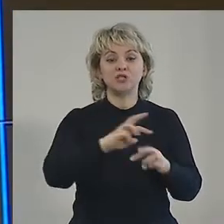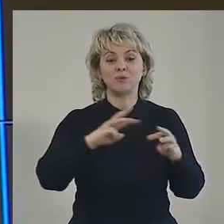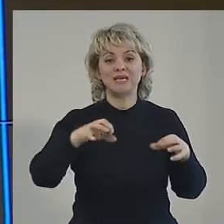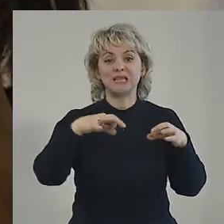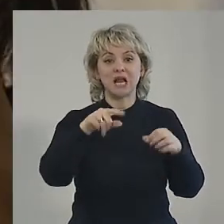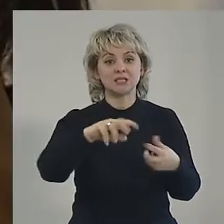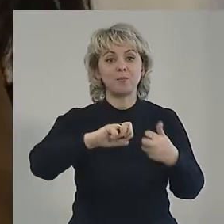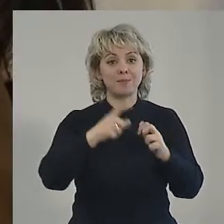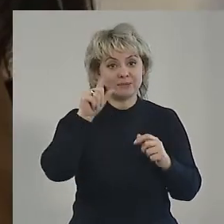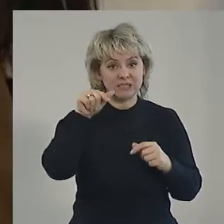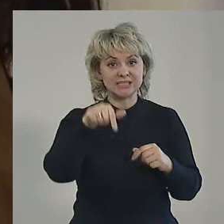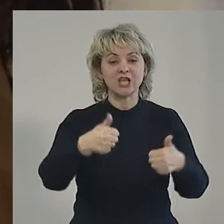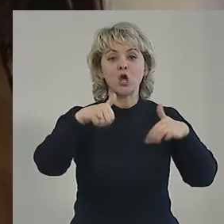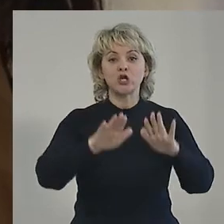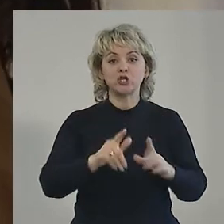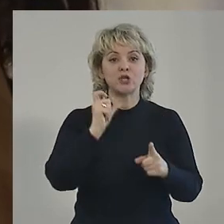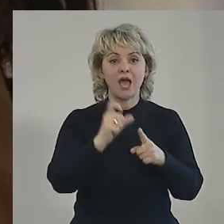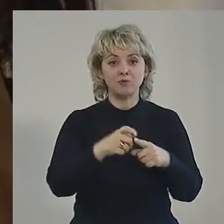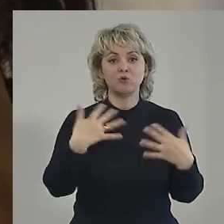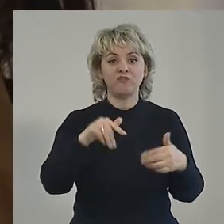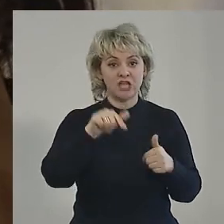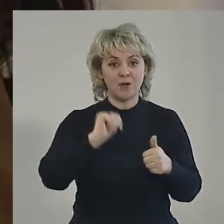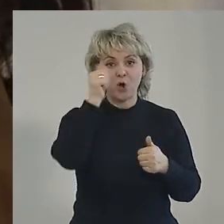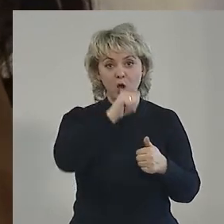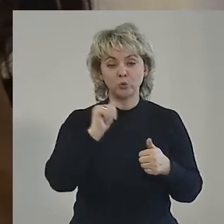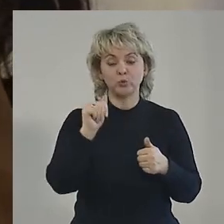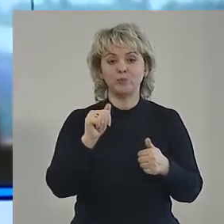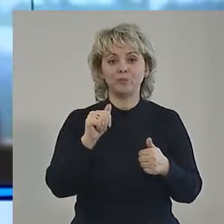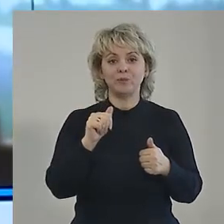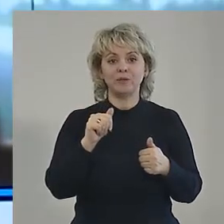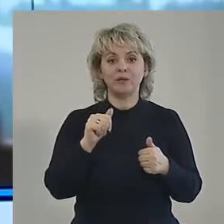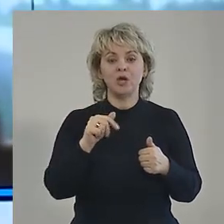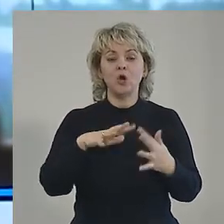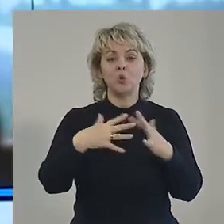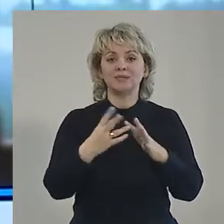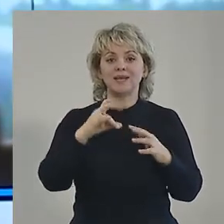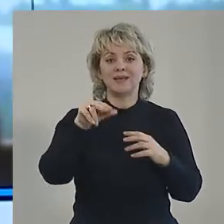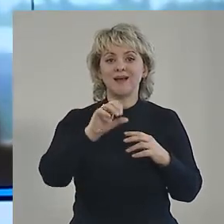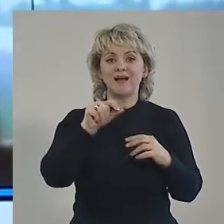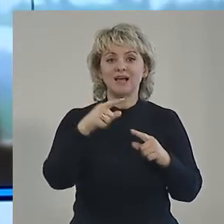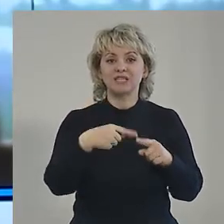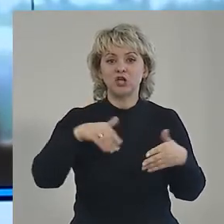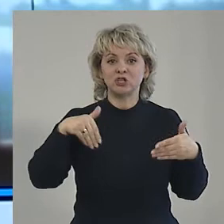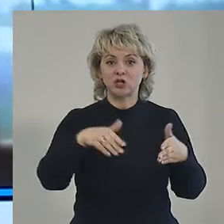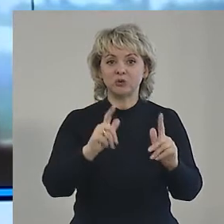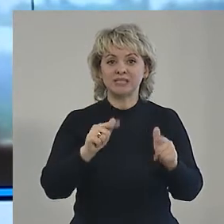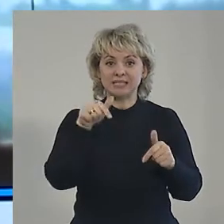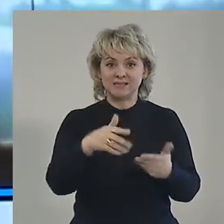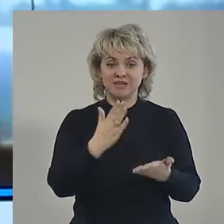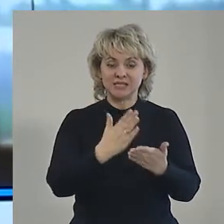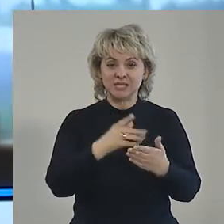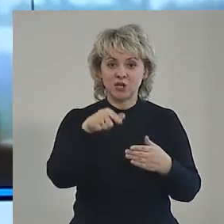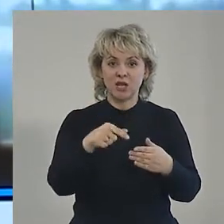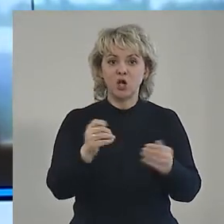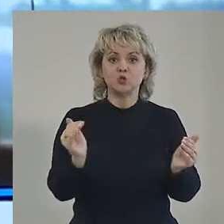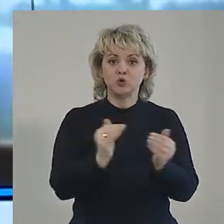Минтрансе о проблеме знают. Решение обещают уже в этом году. Хутор Николаевск. Эта дорога действительно имеет протяженность